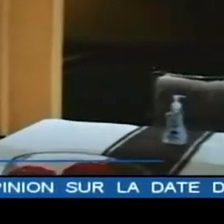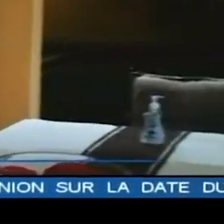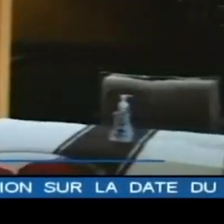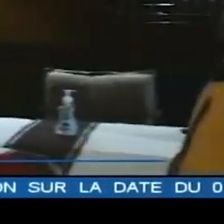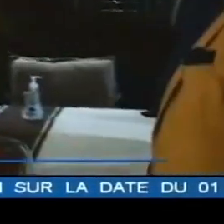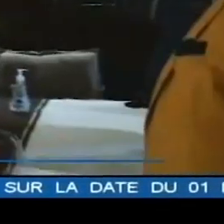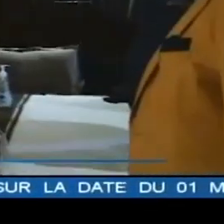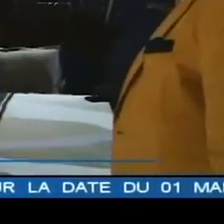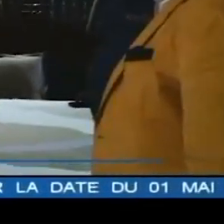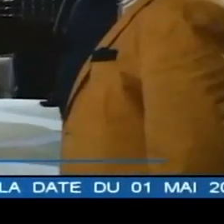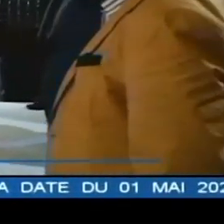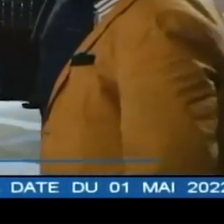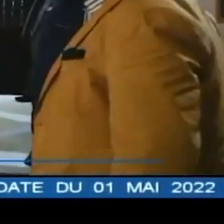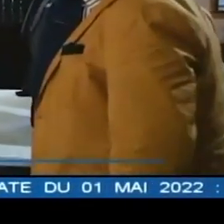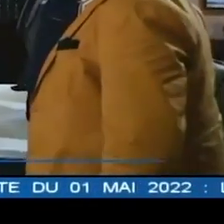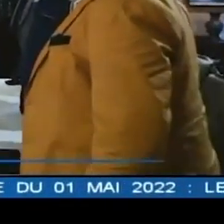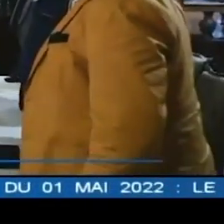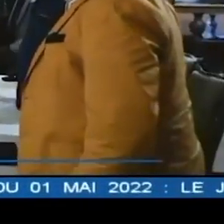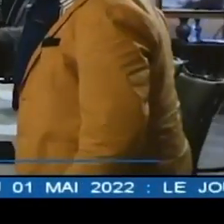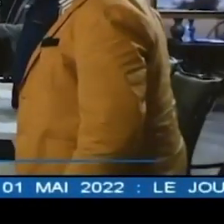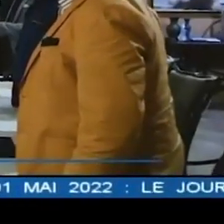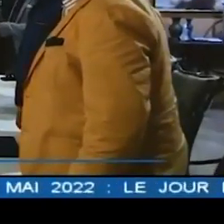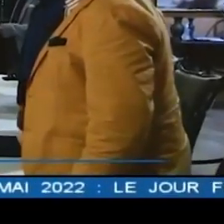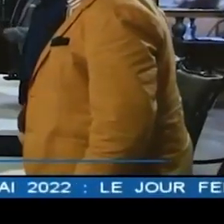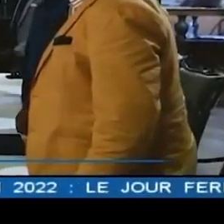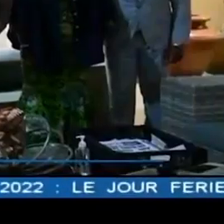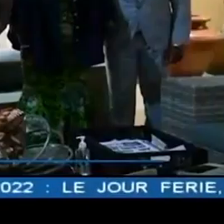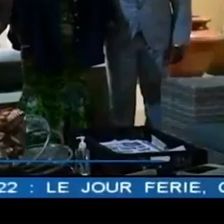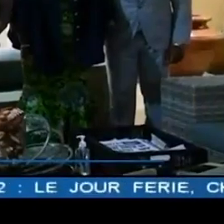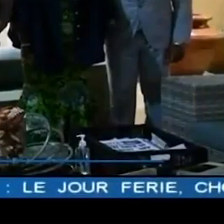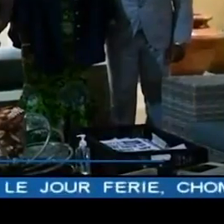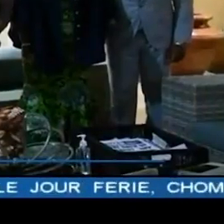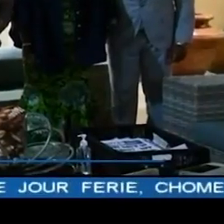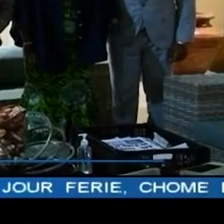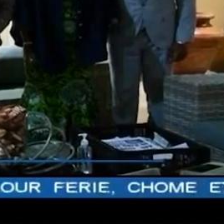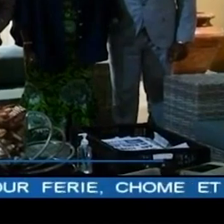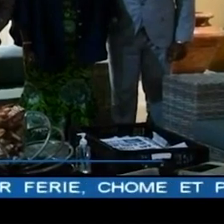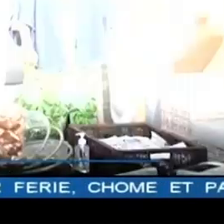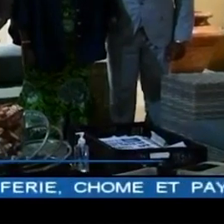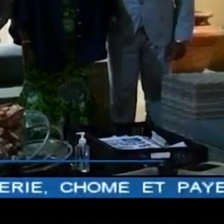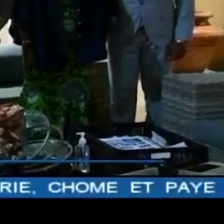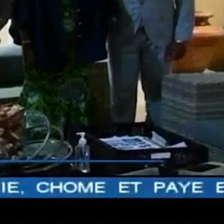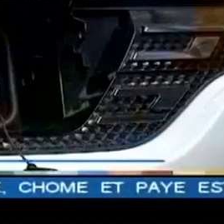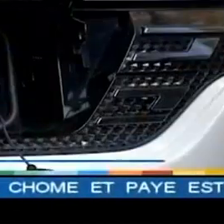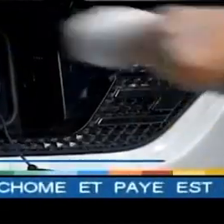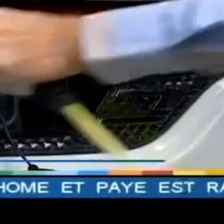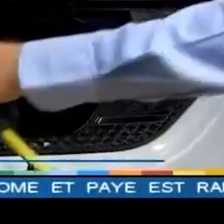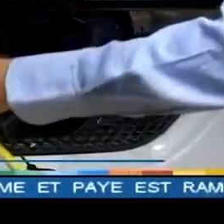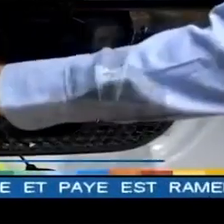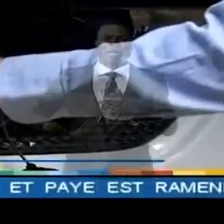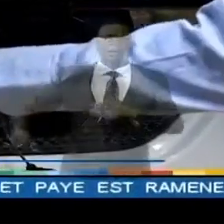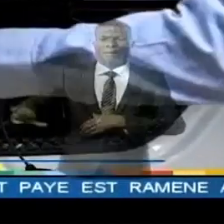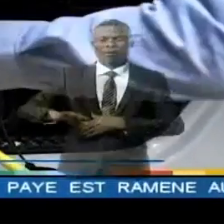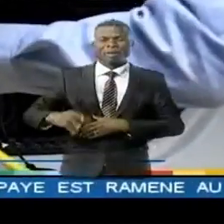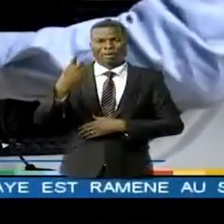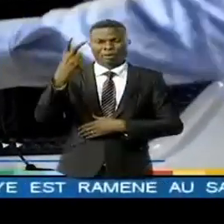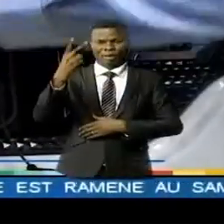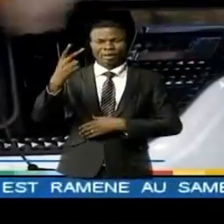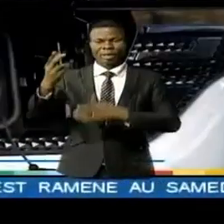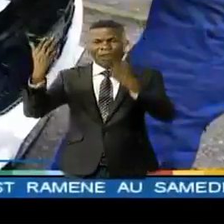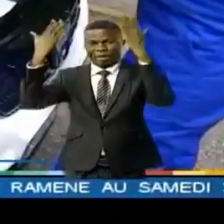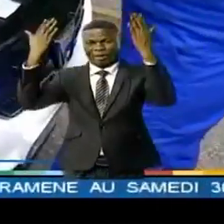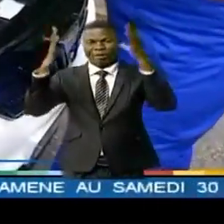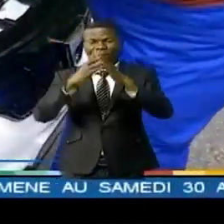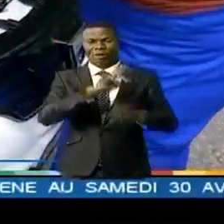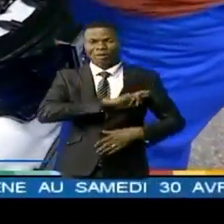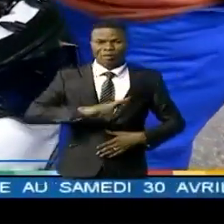palais présidentiel. Au cours de cette audience, il a été question de la signature des accords bilatéraux entre les deux pays portant sur